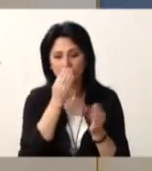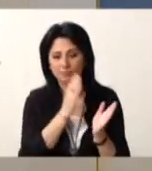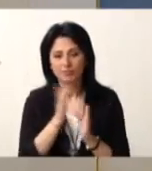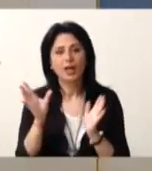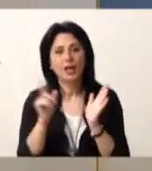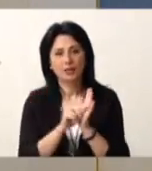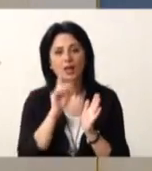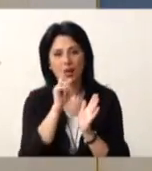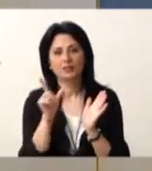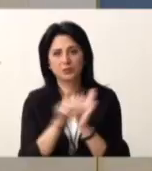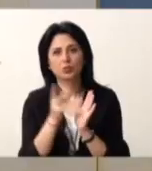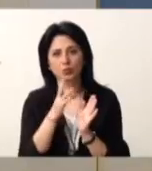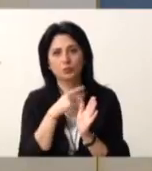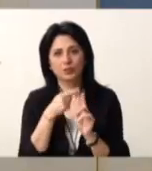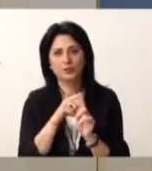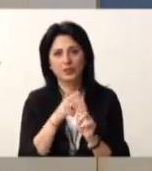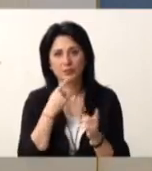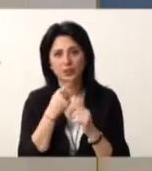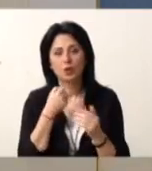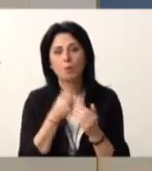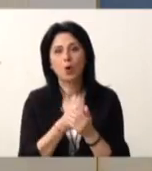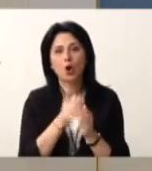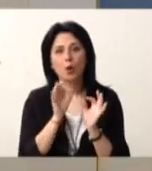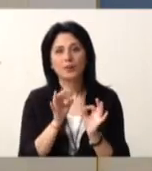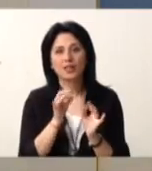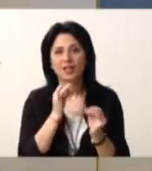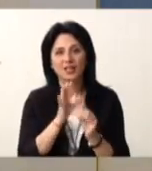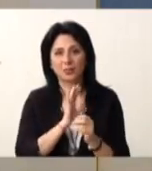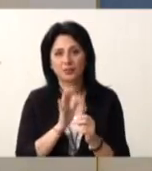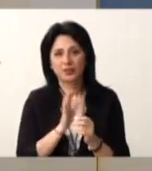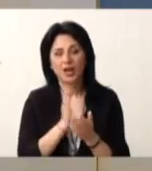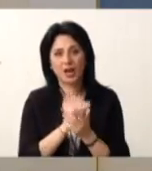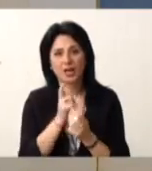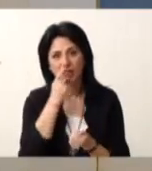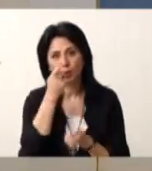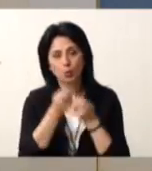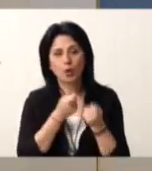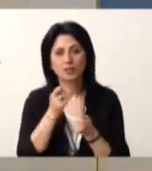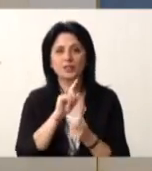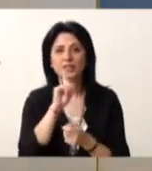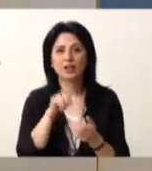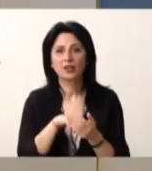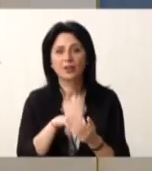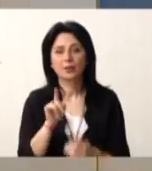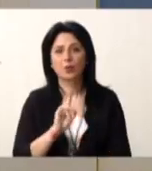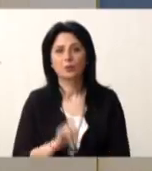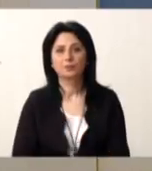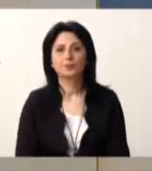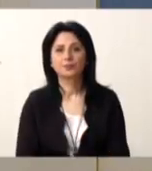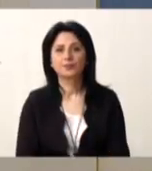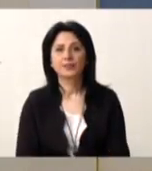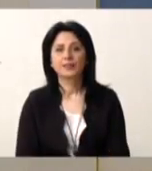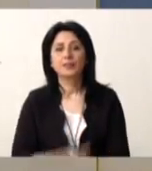რეჟიმთან ერთად, რომელზეც ეგან ვისაუბრეთ, ბოლომდე მართალი არ გვისაუბრი, არის რაღაცა ნიუანსები და საკითხები, მაგრამ